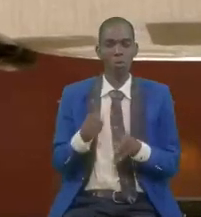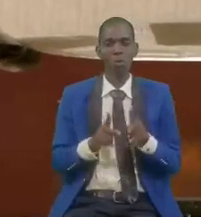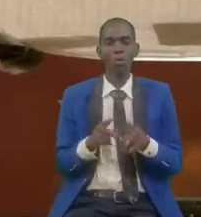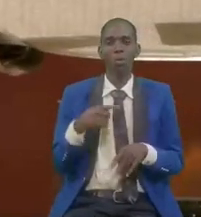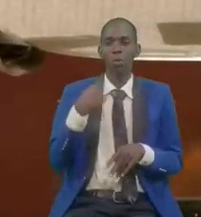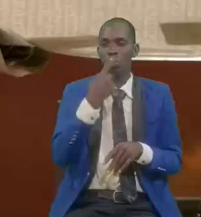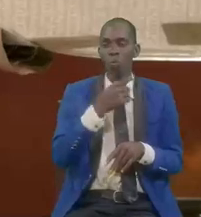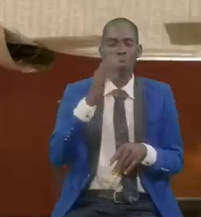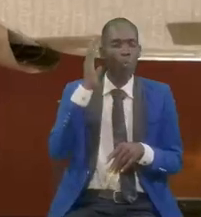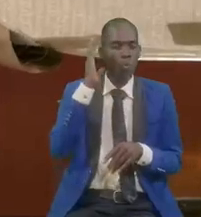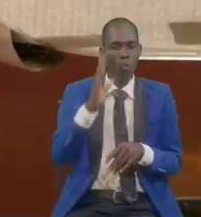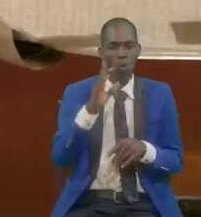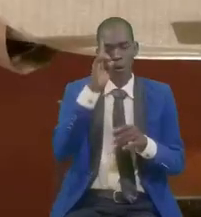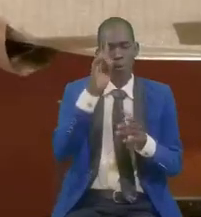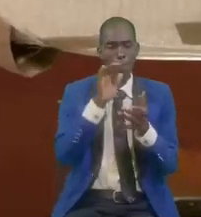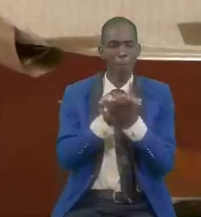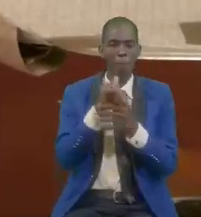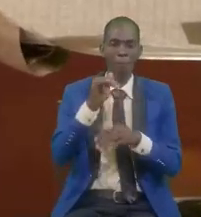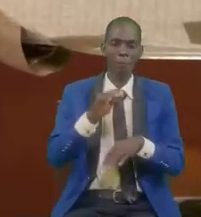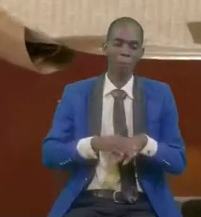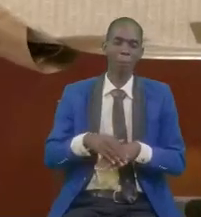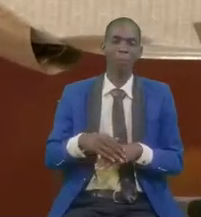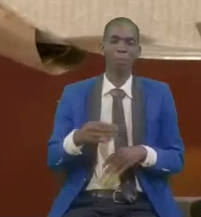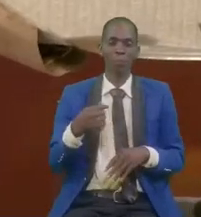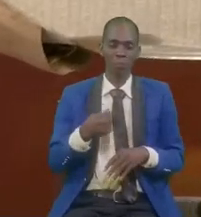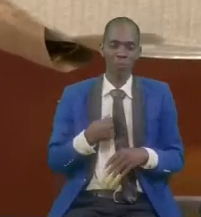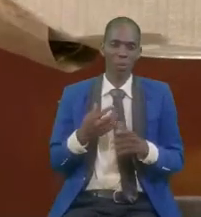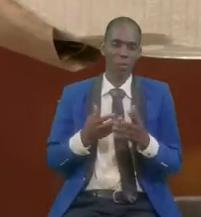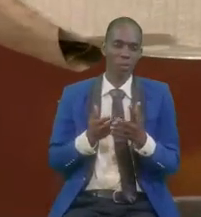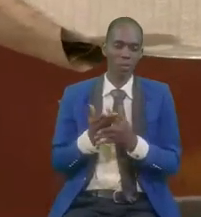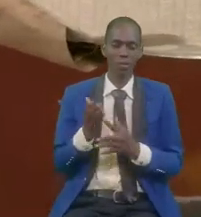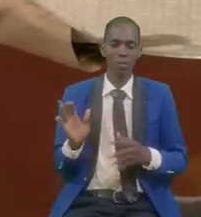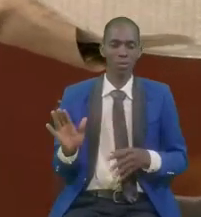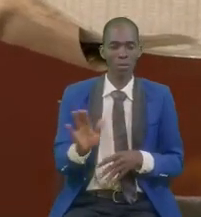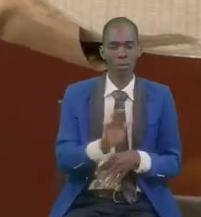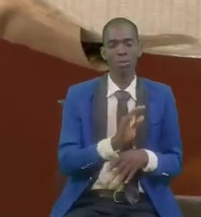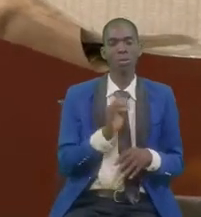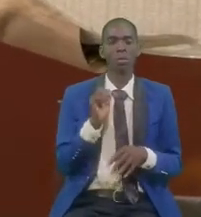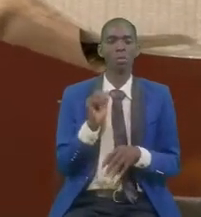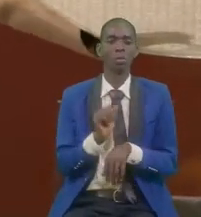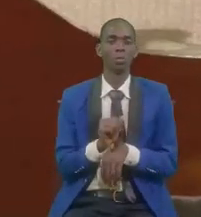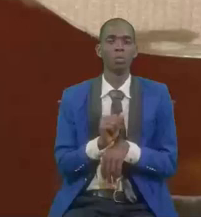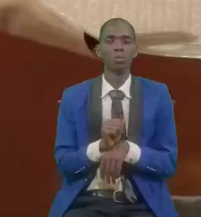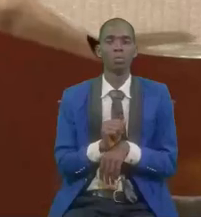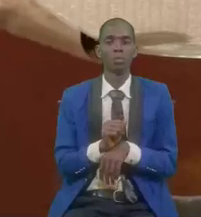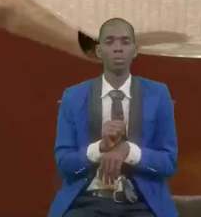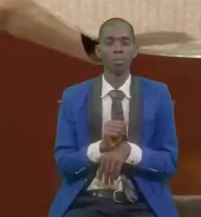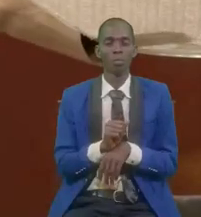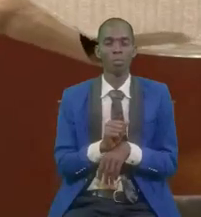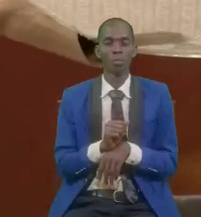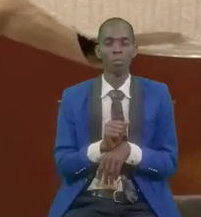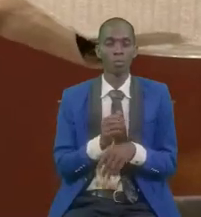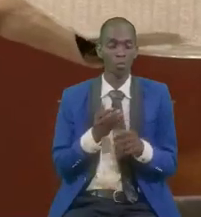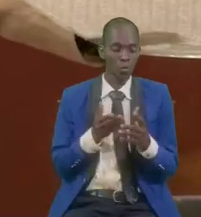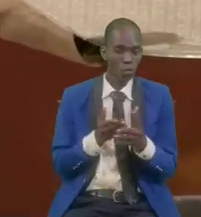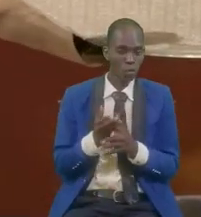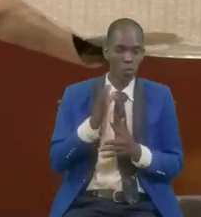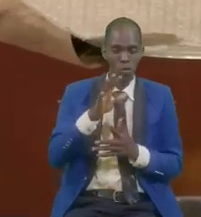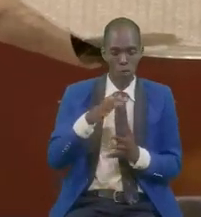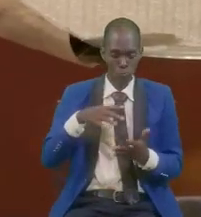aussi. Mais encore pour eux, ceux qui croiront en moi par leur parole. Matthieu était là